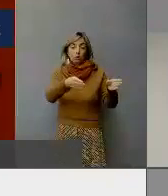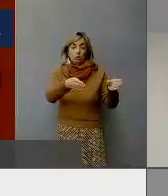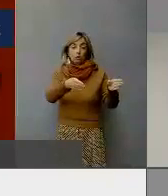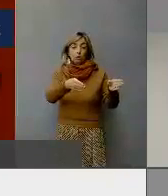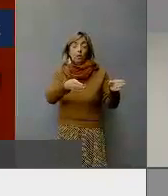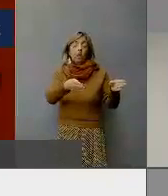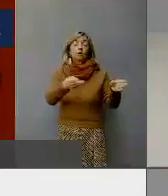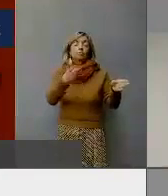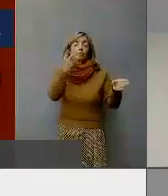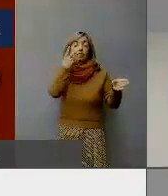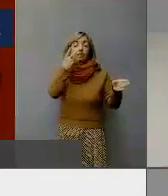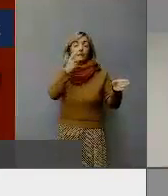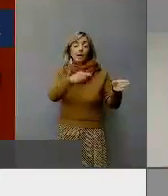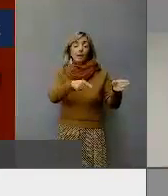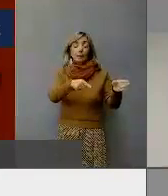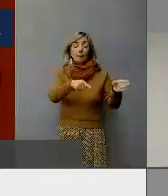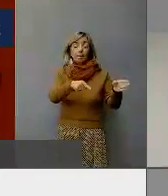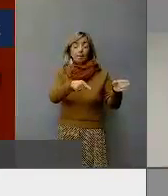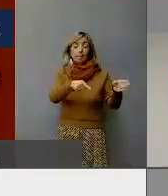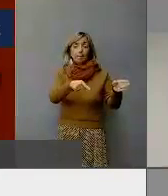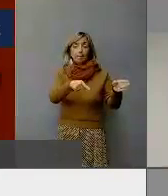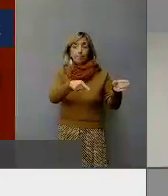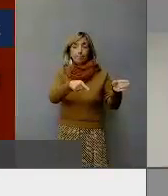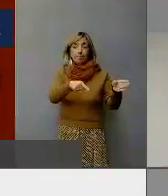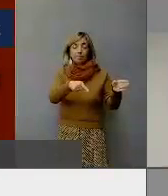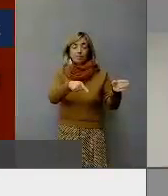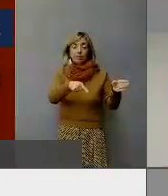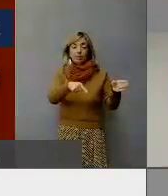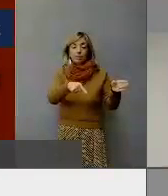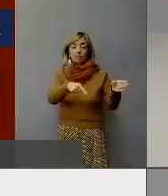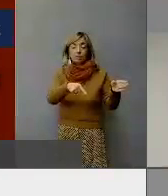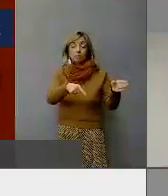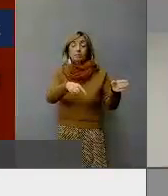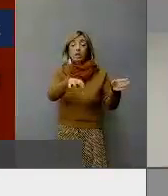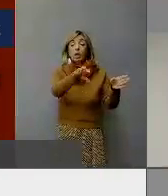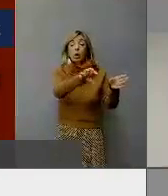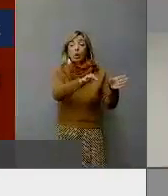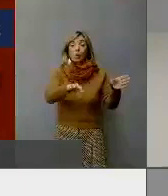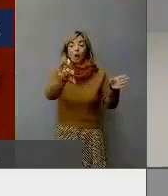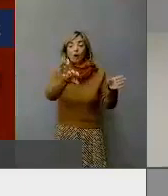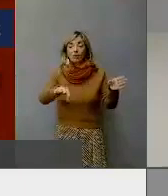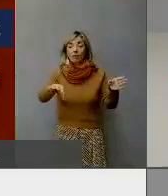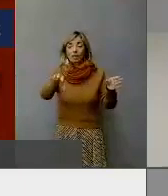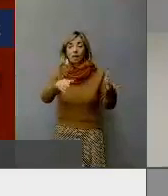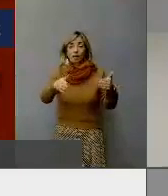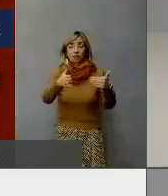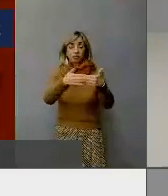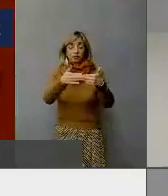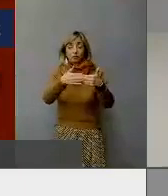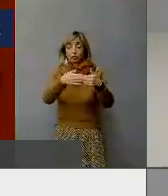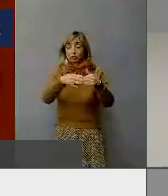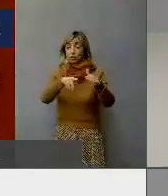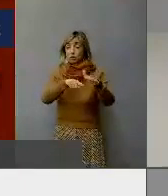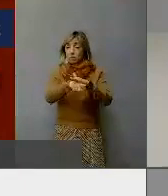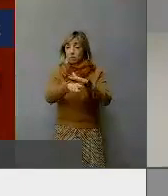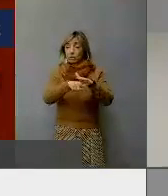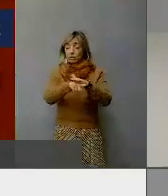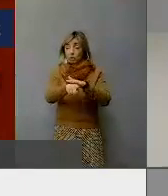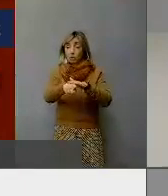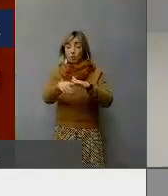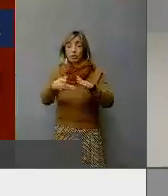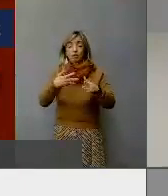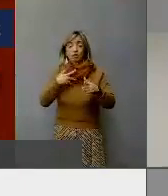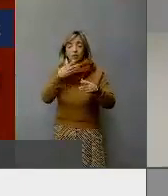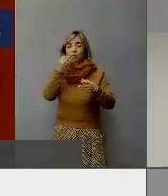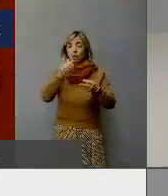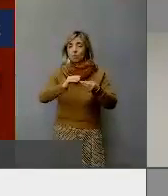a cui è soggetto sono soggetto tutti i quartieri che gravitano intorno alla metropolitana e anche al peso